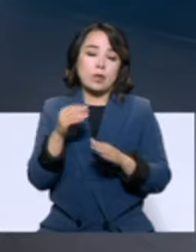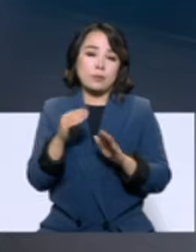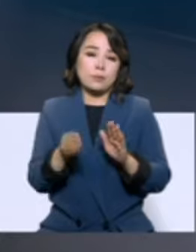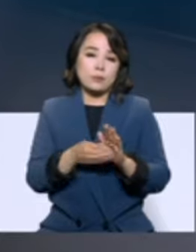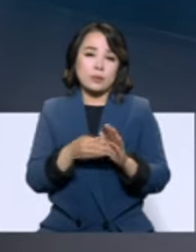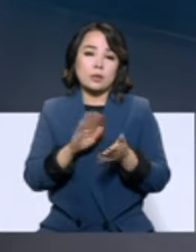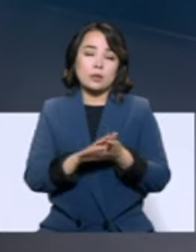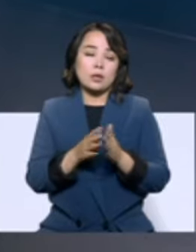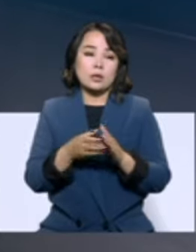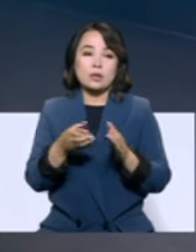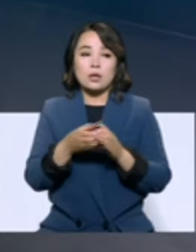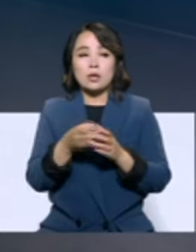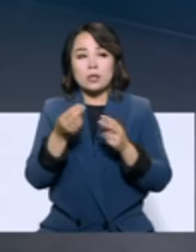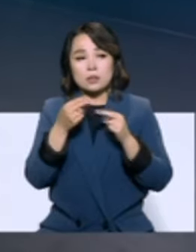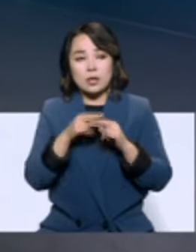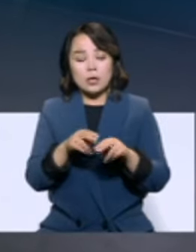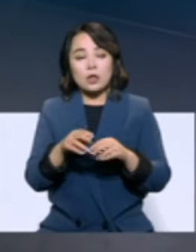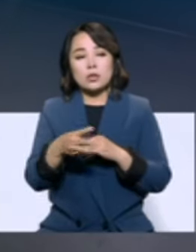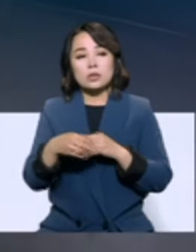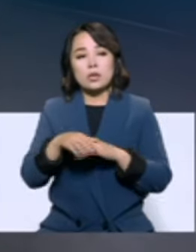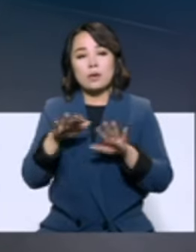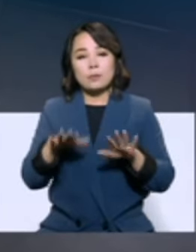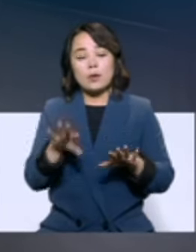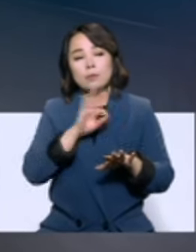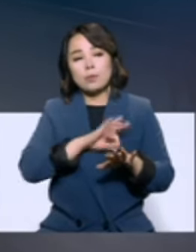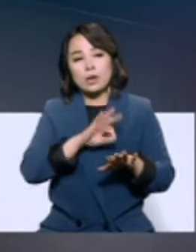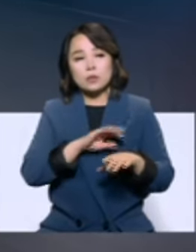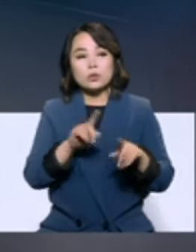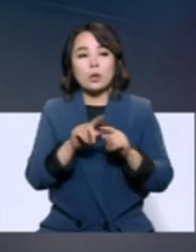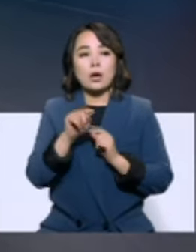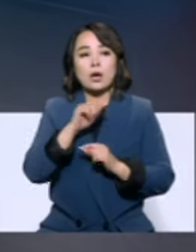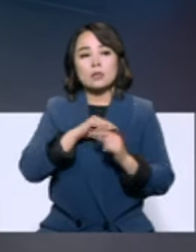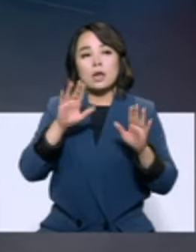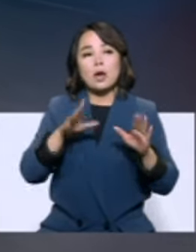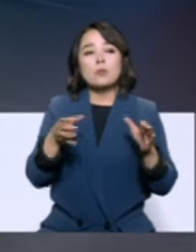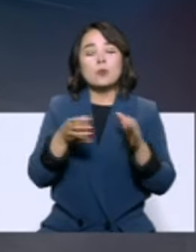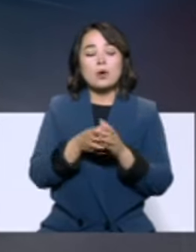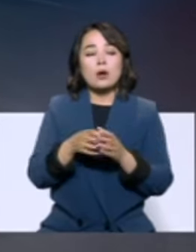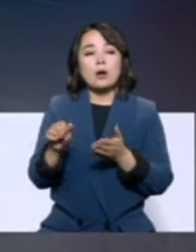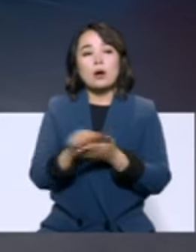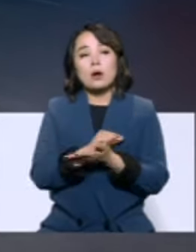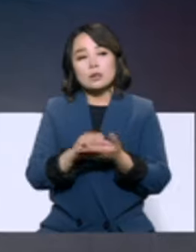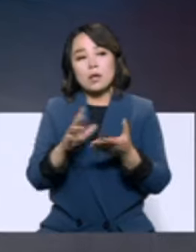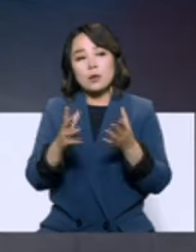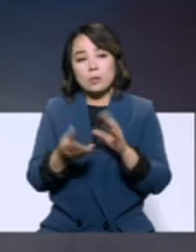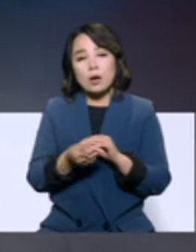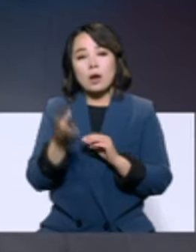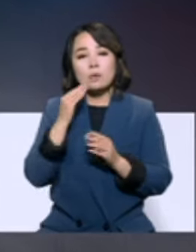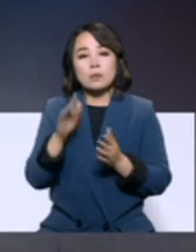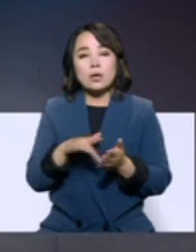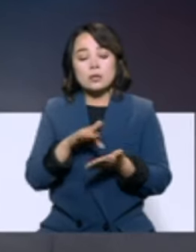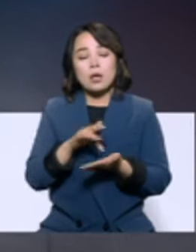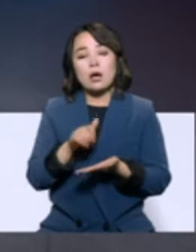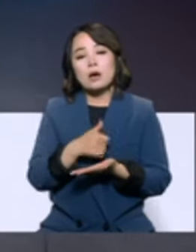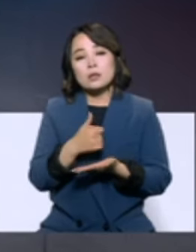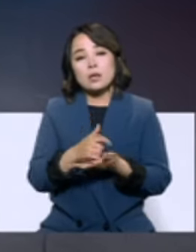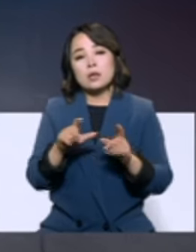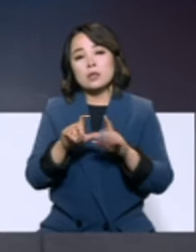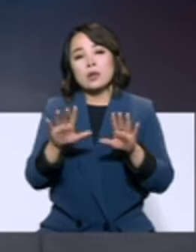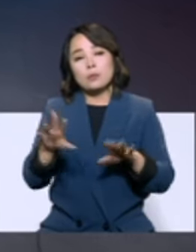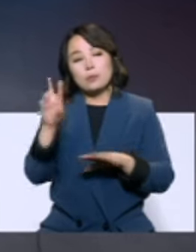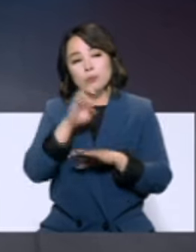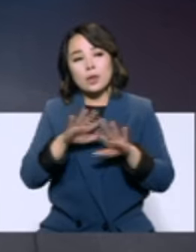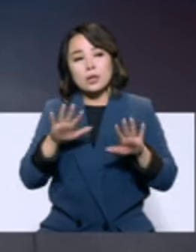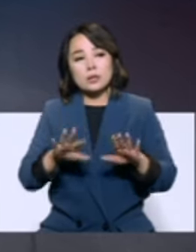пара-пар жер телімдері, жер қойнауын пайдаланушы кәсіпорындардың акциялары мен Алматыдағы әкімшілік ғимарат